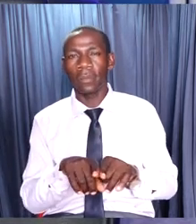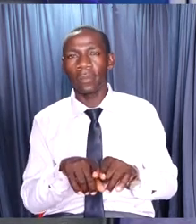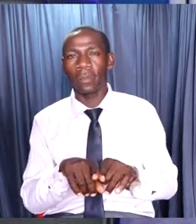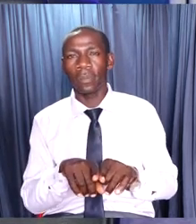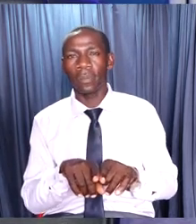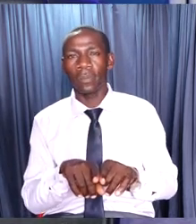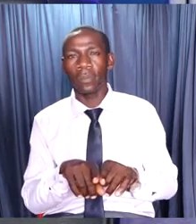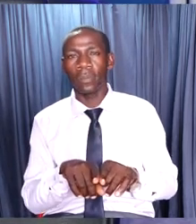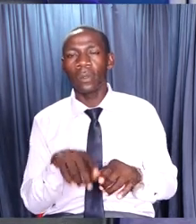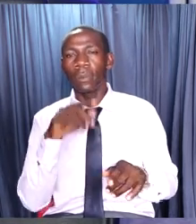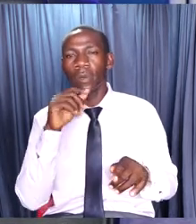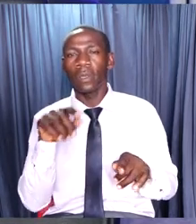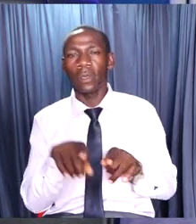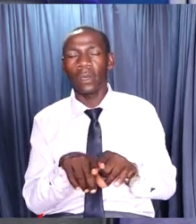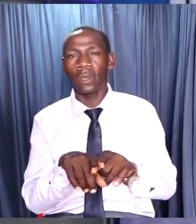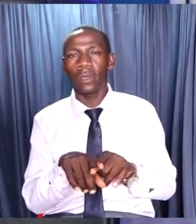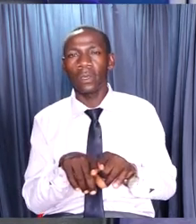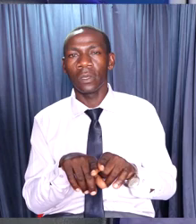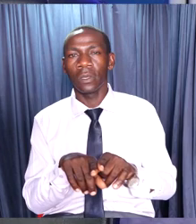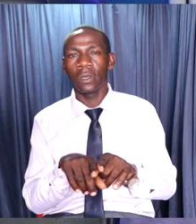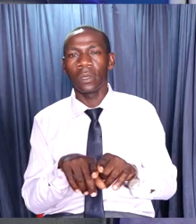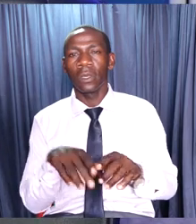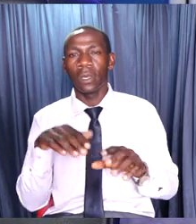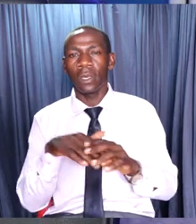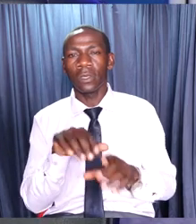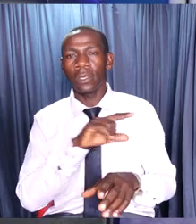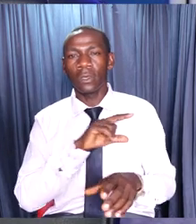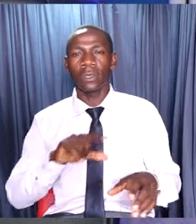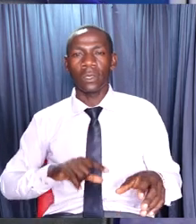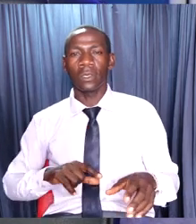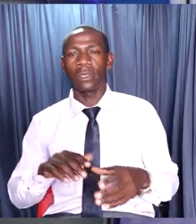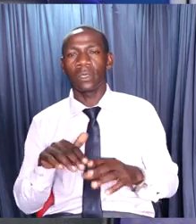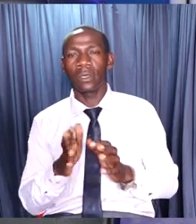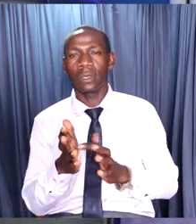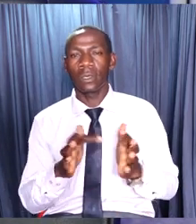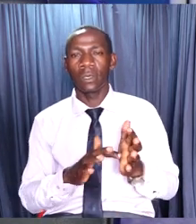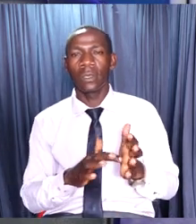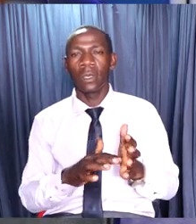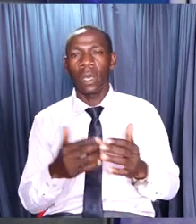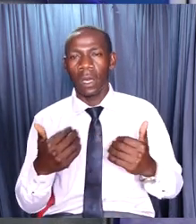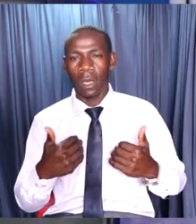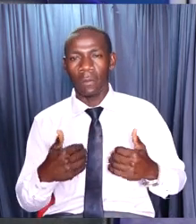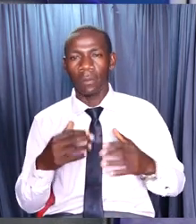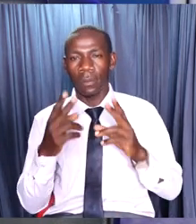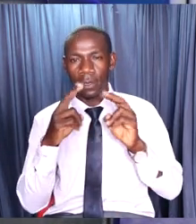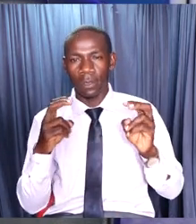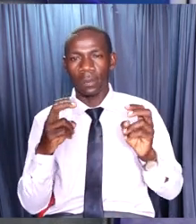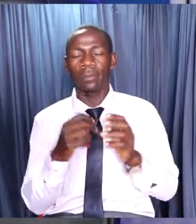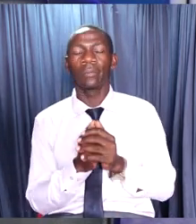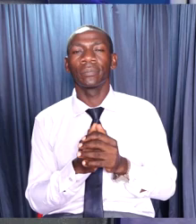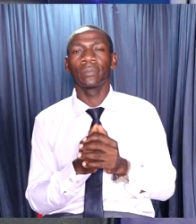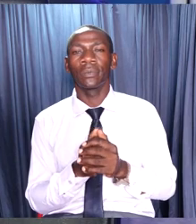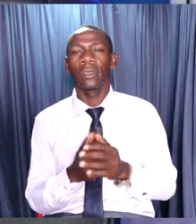brethren. Ndugu. Brethren. Katika Bwana Yesu. In the Lord Jesus. Wana amani. Are at